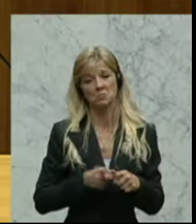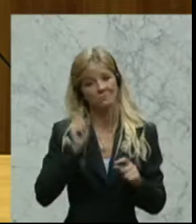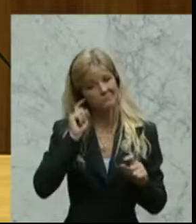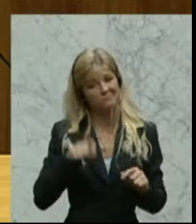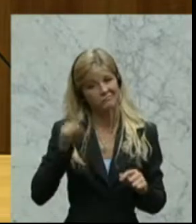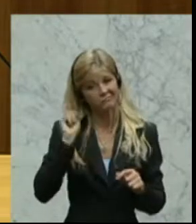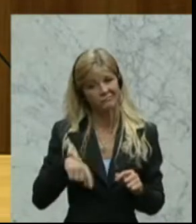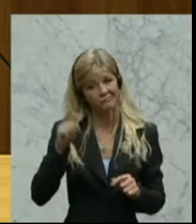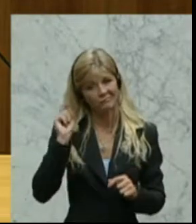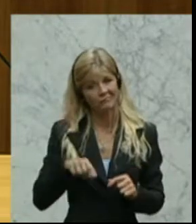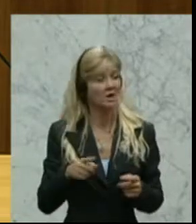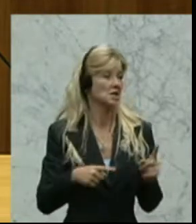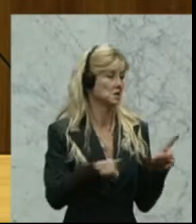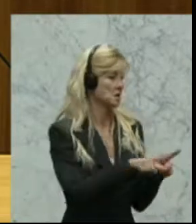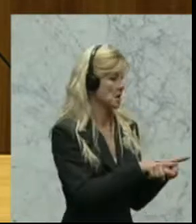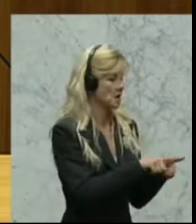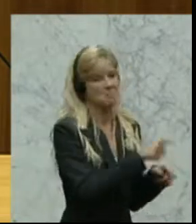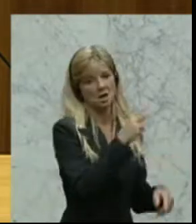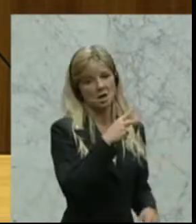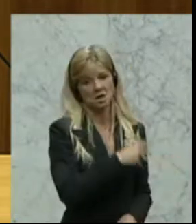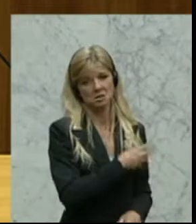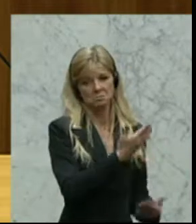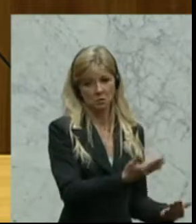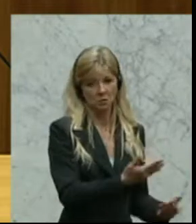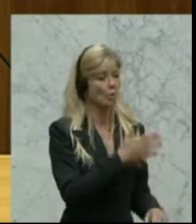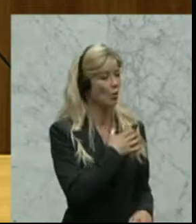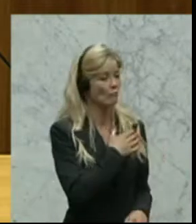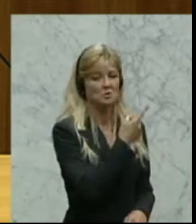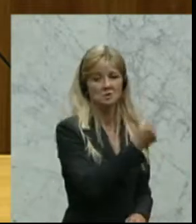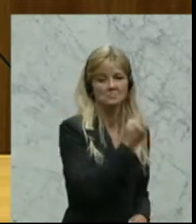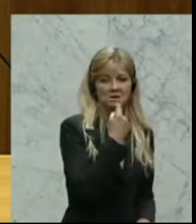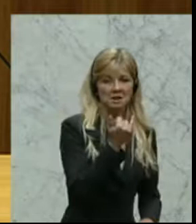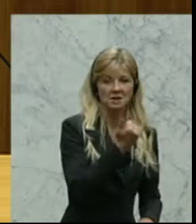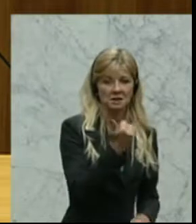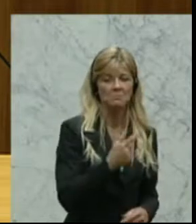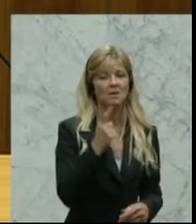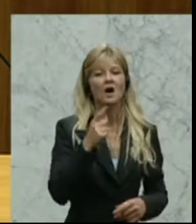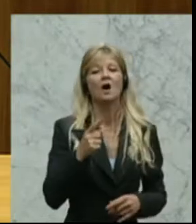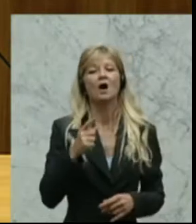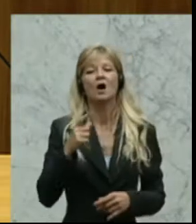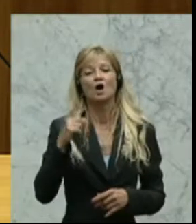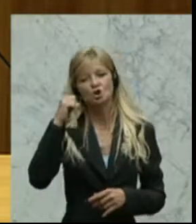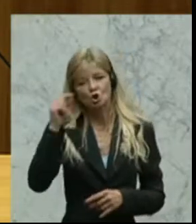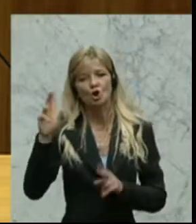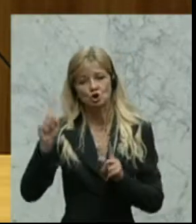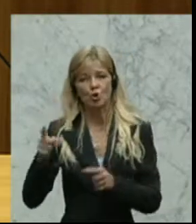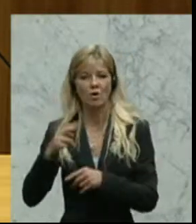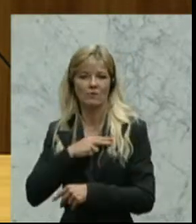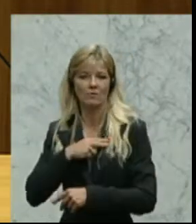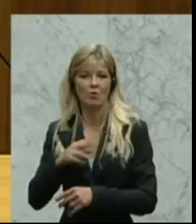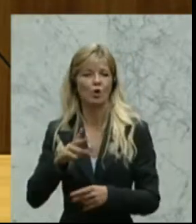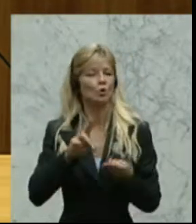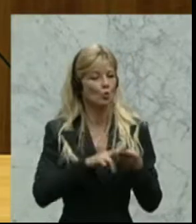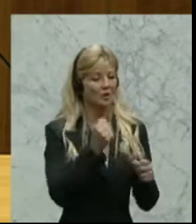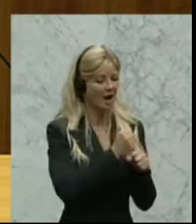SPÖ, die immer von der Besteuerung von Vermögen und der Entlastung von Arbeit redet, aber das in Wirklichkeit nicht durchsetzt. Es ist daher,